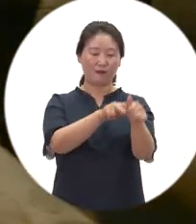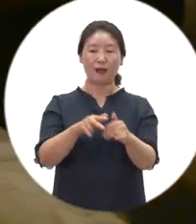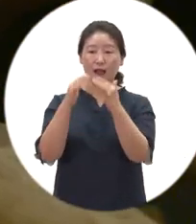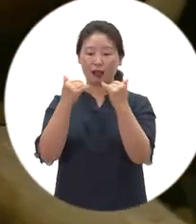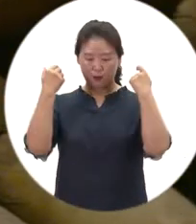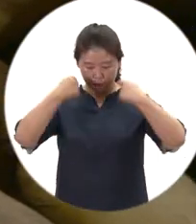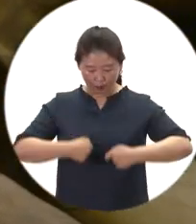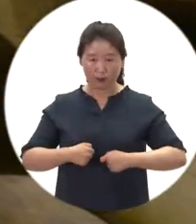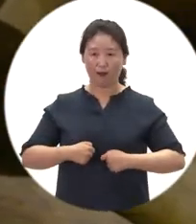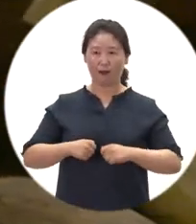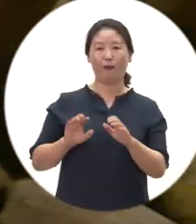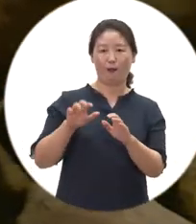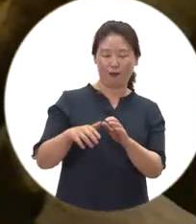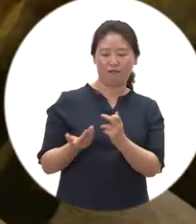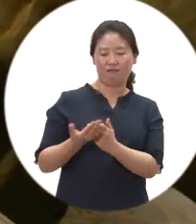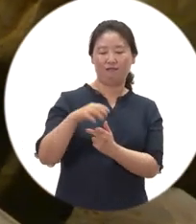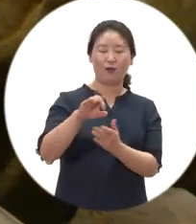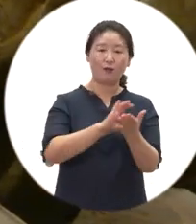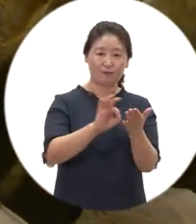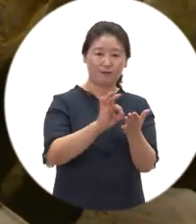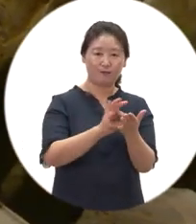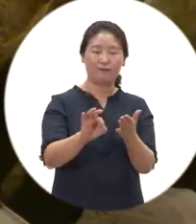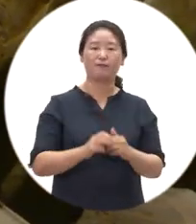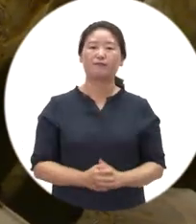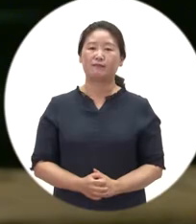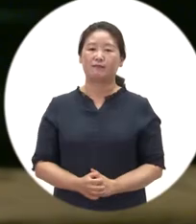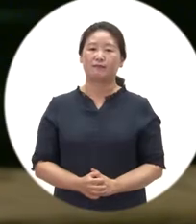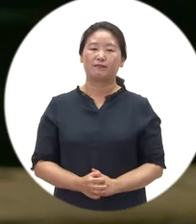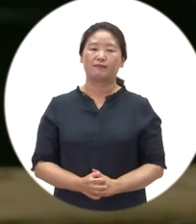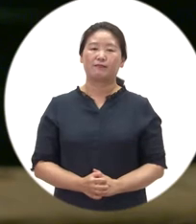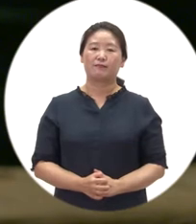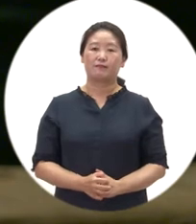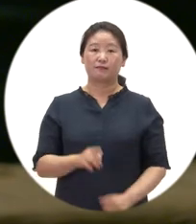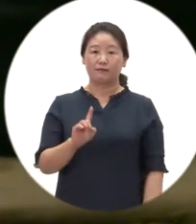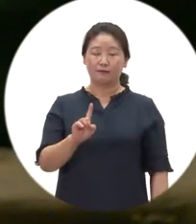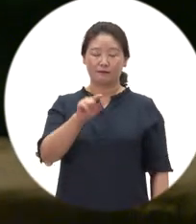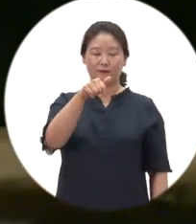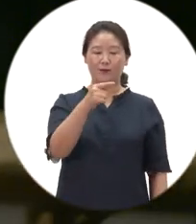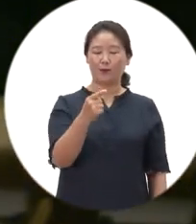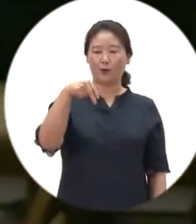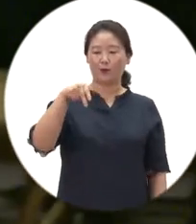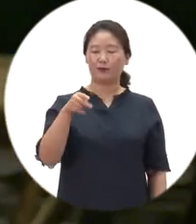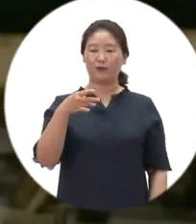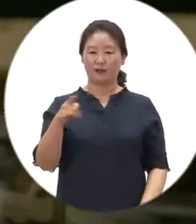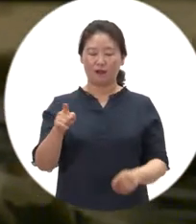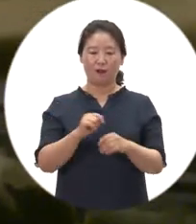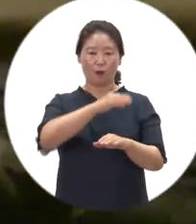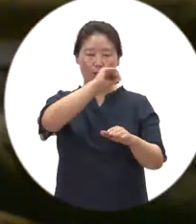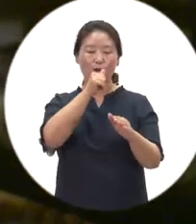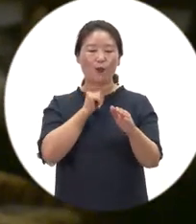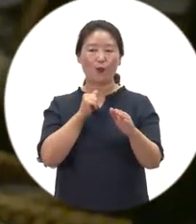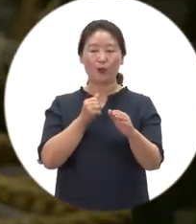말이나 사람이 끄는데 제주도에서만 사용하는 농기구입니다. 보시는 자료는 곳서래로 옥수수나 콩